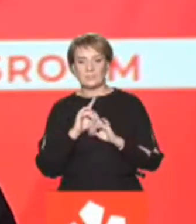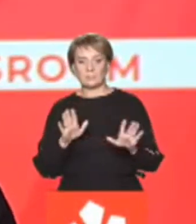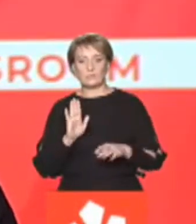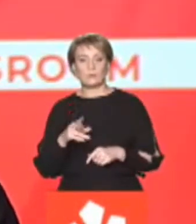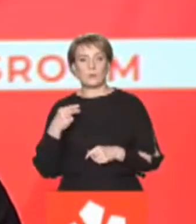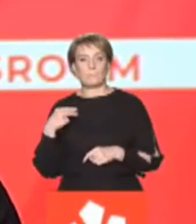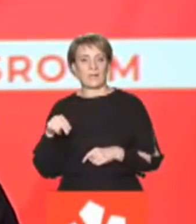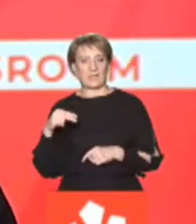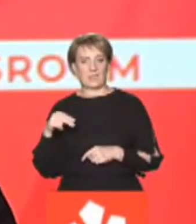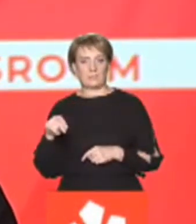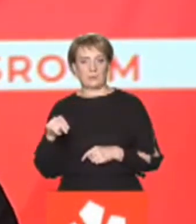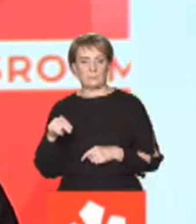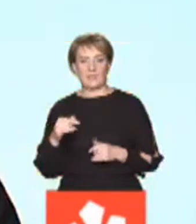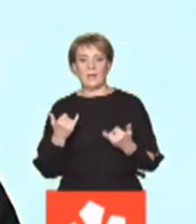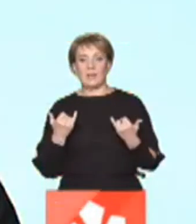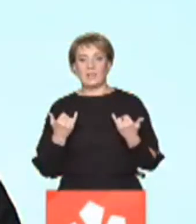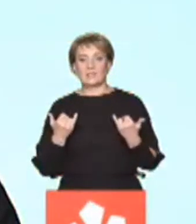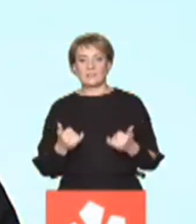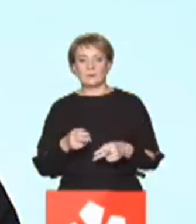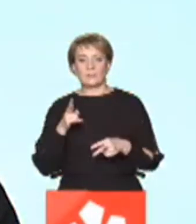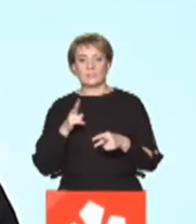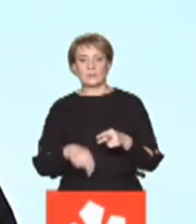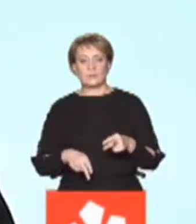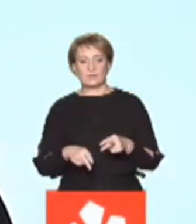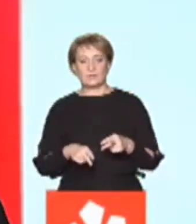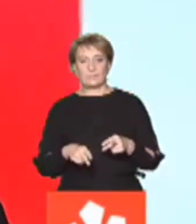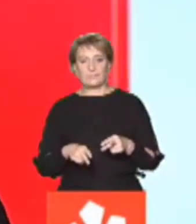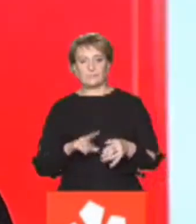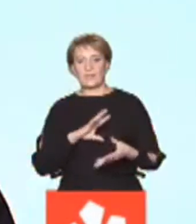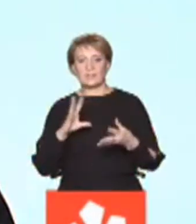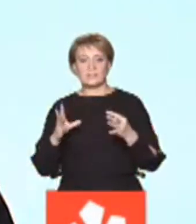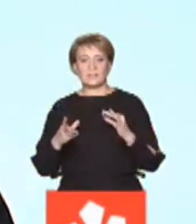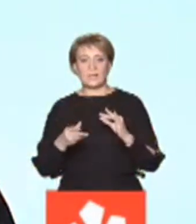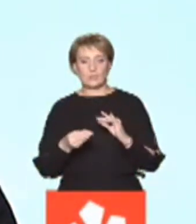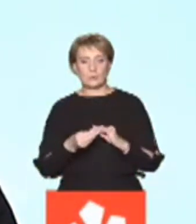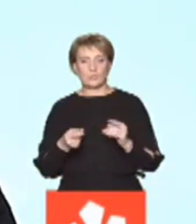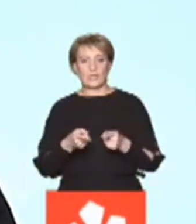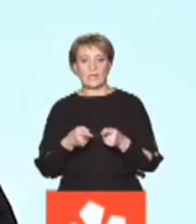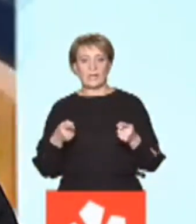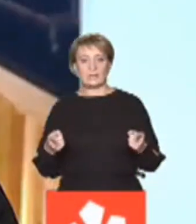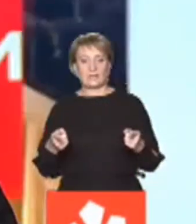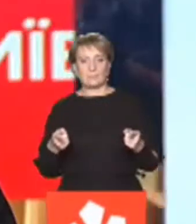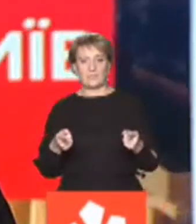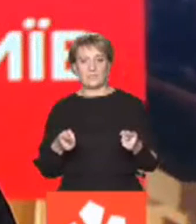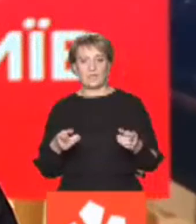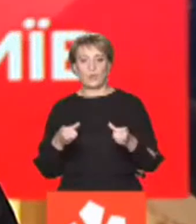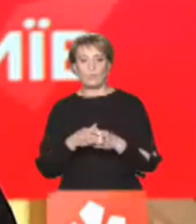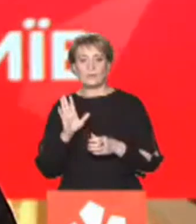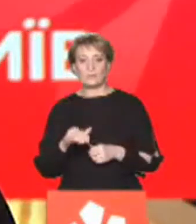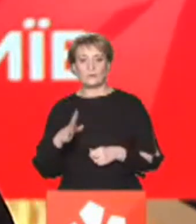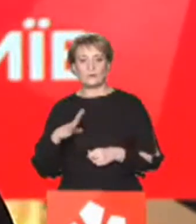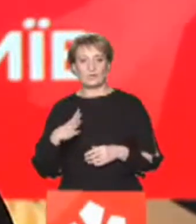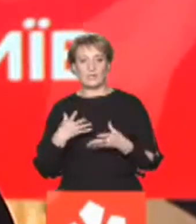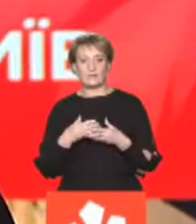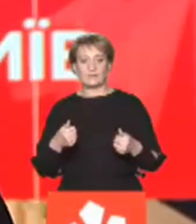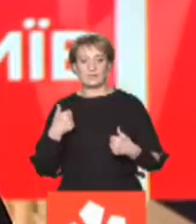перерва, адже от буквально сьогодні завершується заключний етап Ліги Чемпіонів, і команди вже будуть чекати весни, жеребкування,